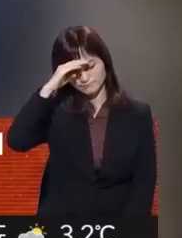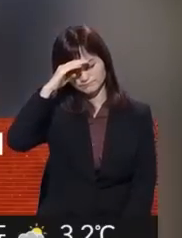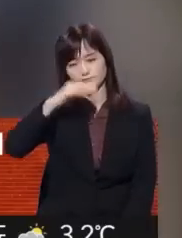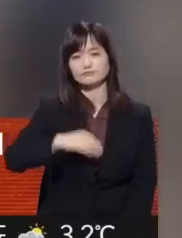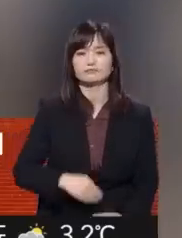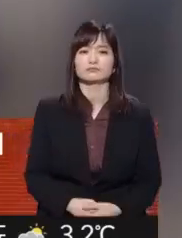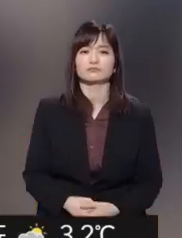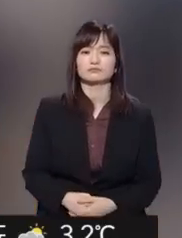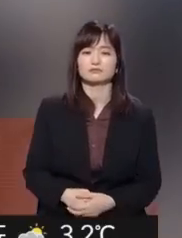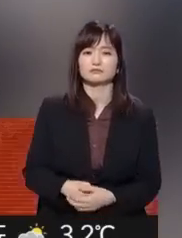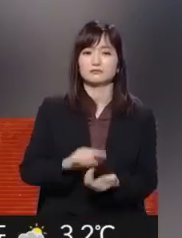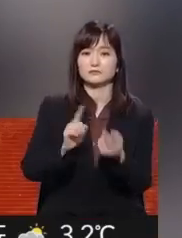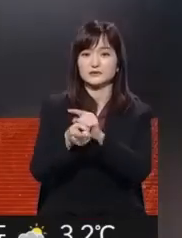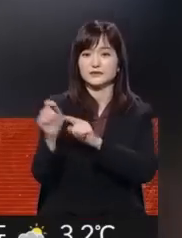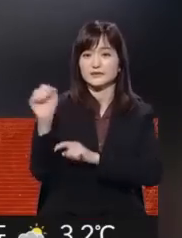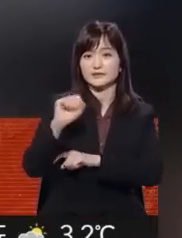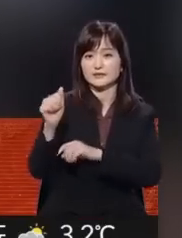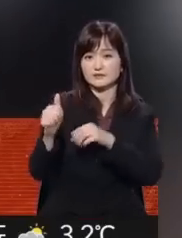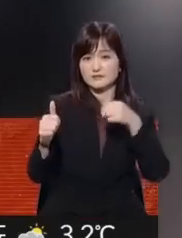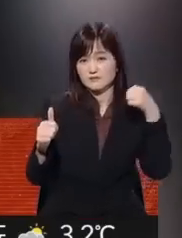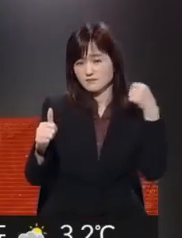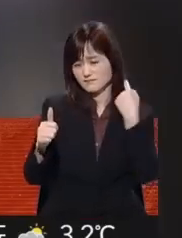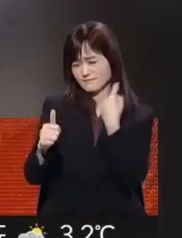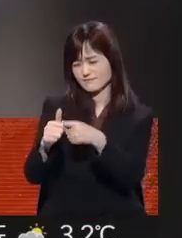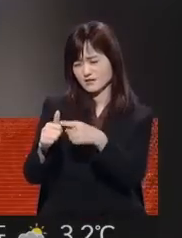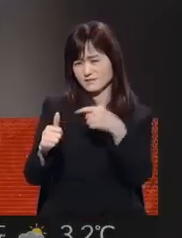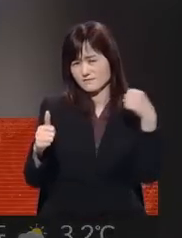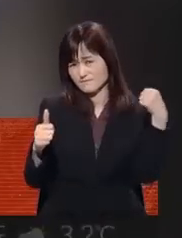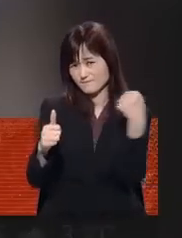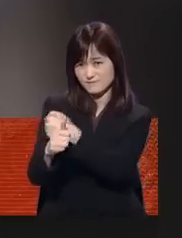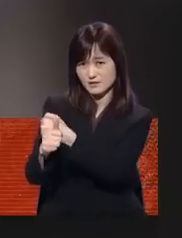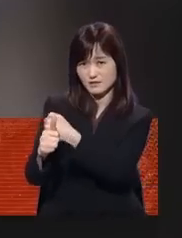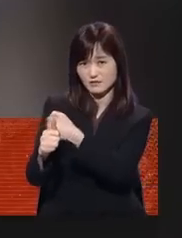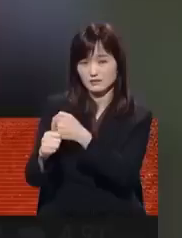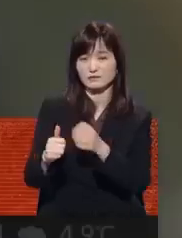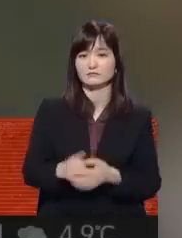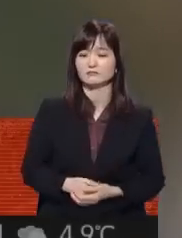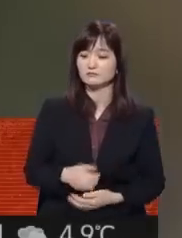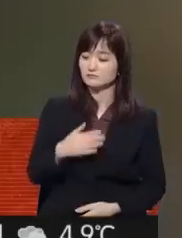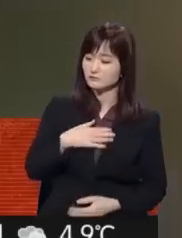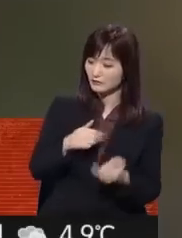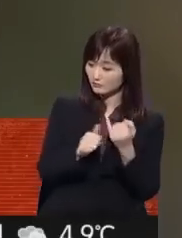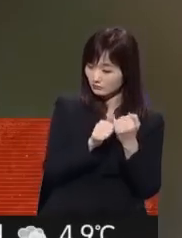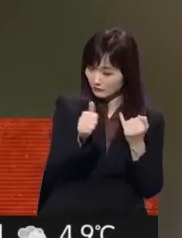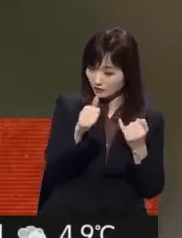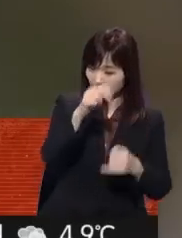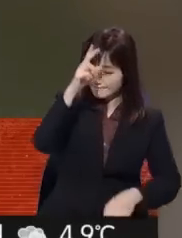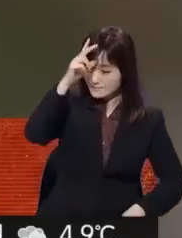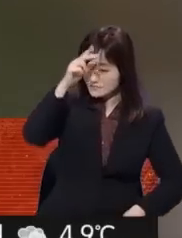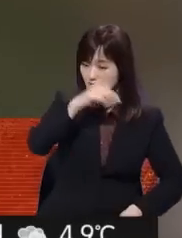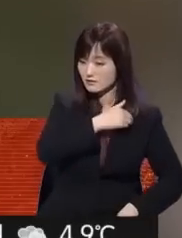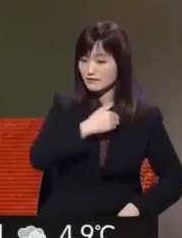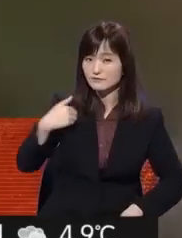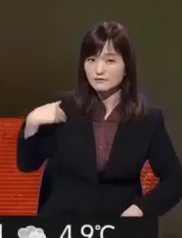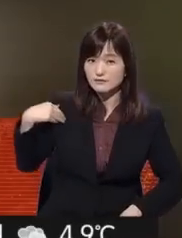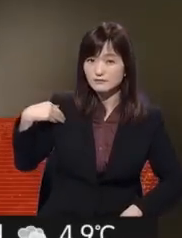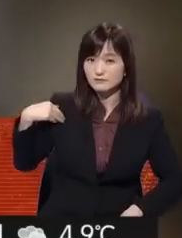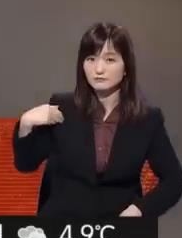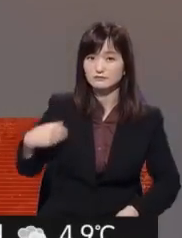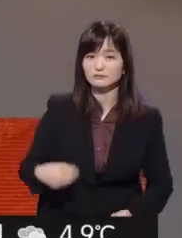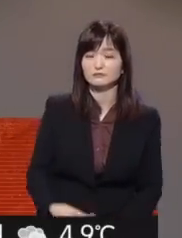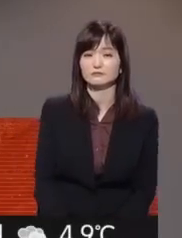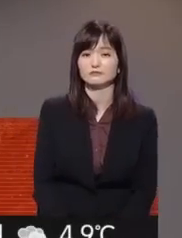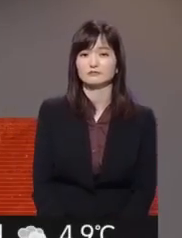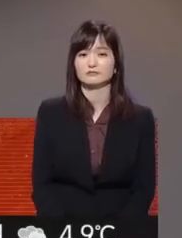상태로 대리기사에게 욕을 하고 또 때리기까지 한 겁니다. 거기다가 내 남편 경찰이다 이렇게 아주 당당한 태도로 나왔던